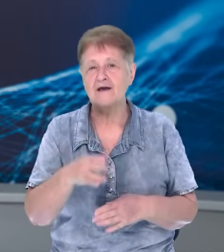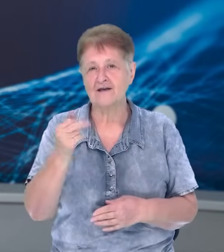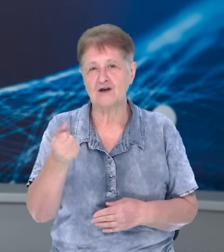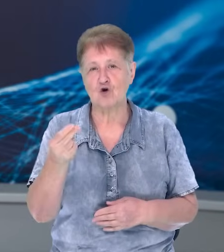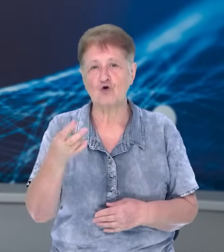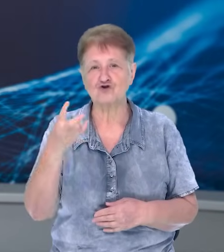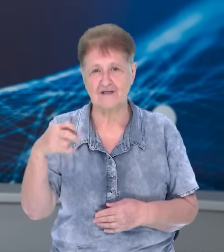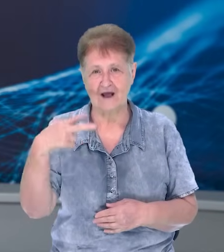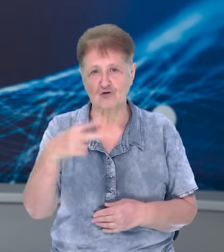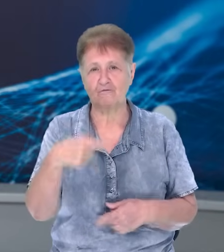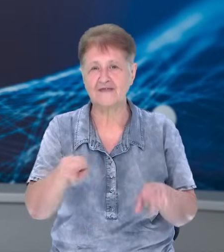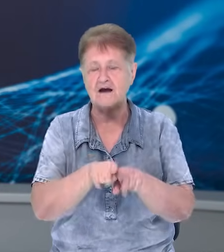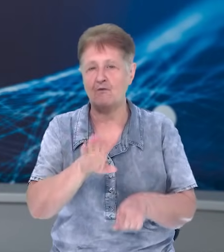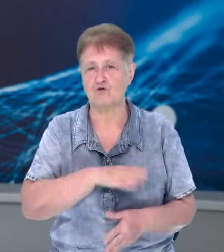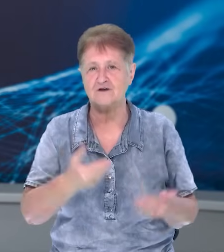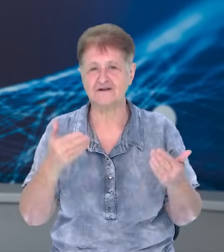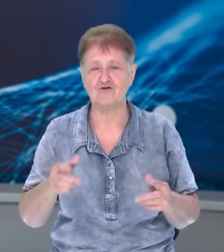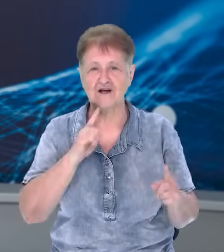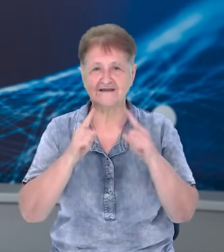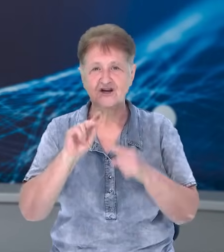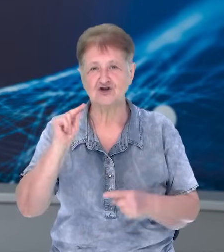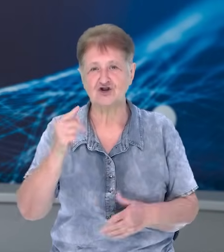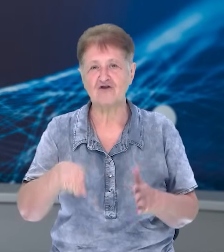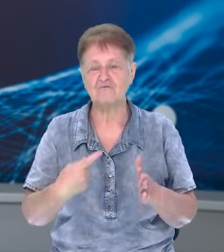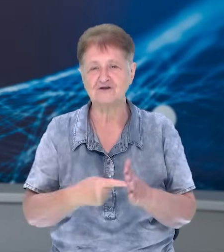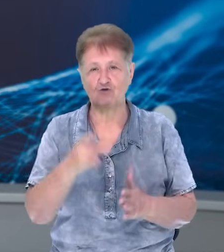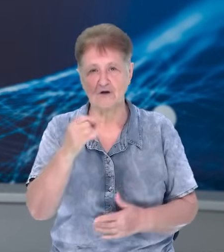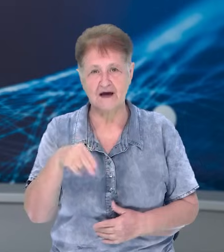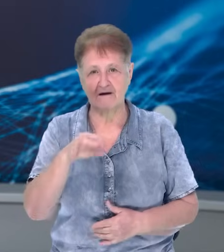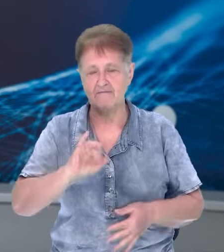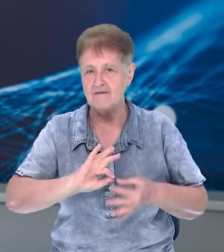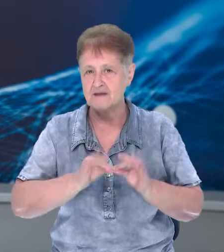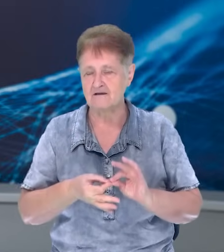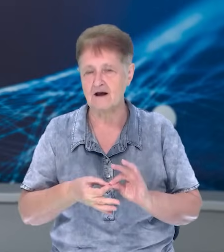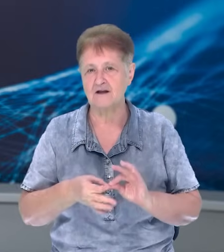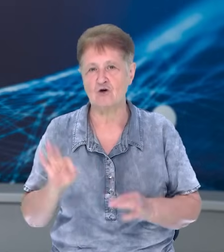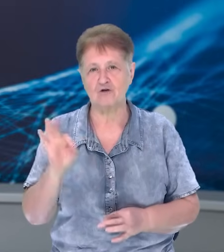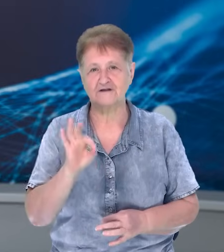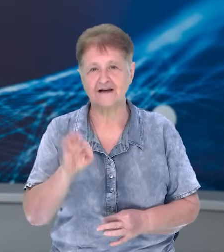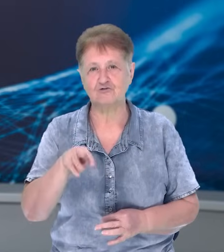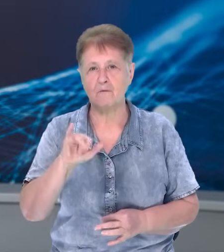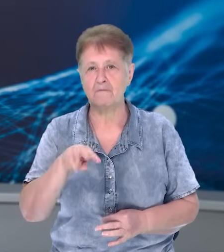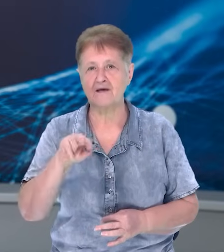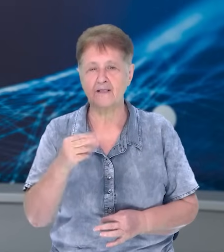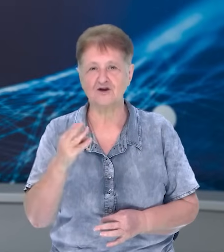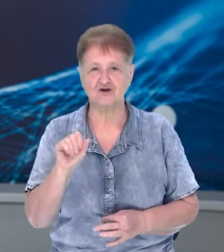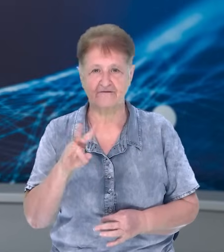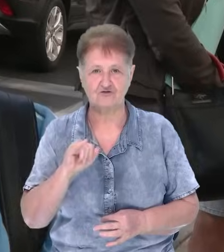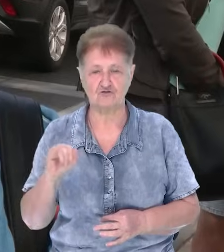на дрони. Такою була сьогоднішня сесія Чернігівської міської ради. Детальніше в сюжеті Олександри